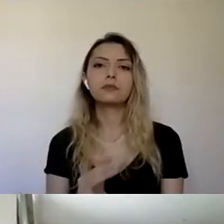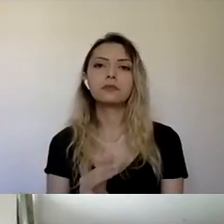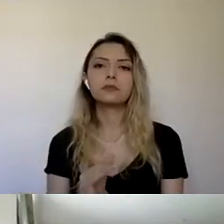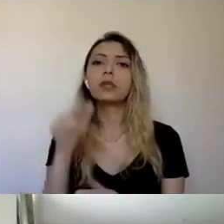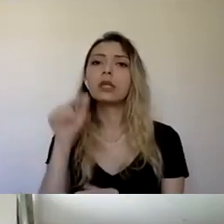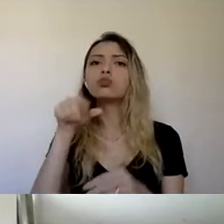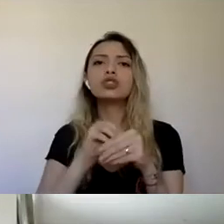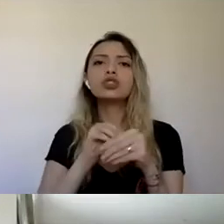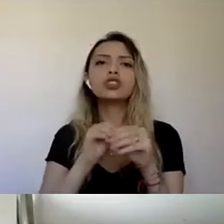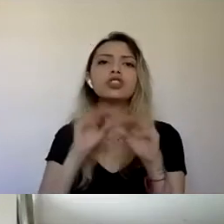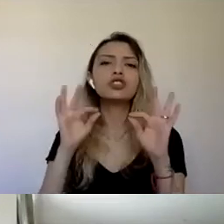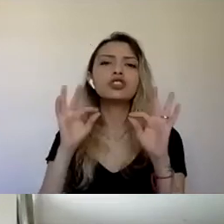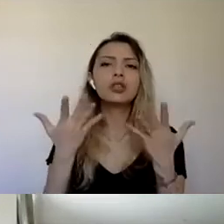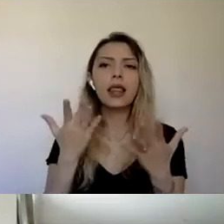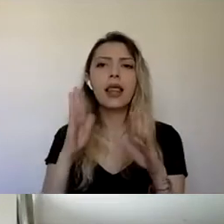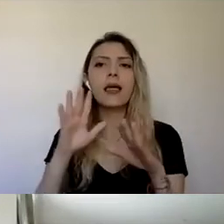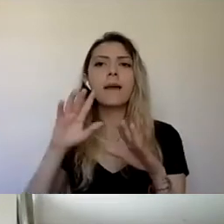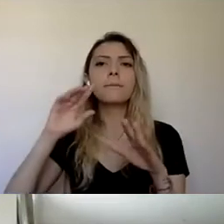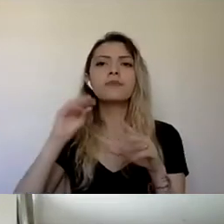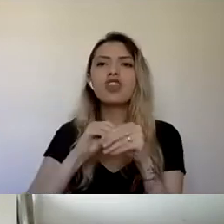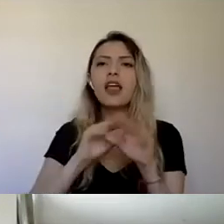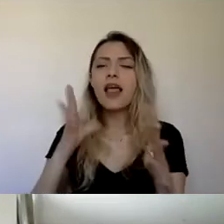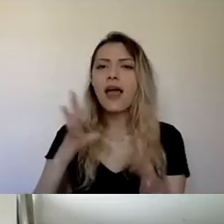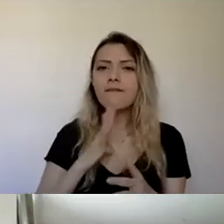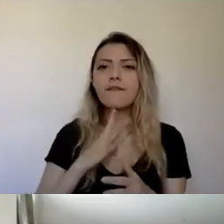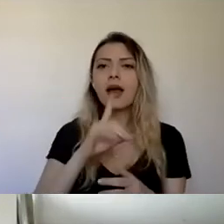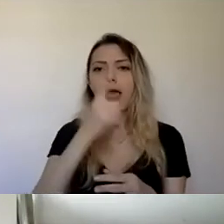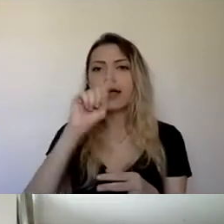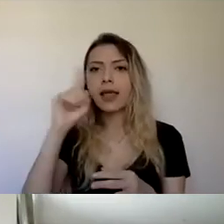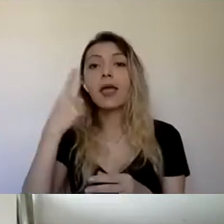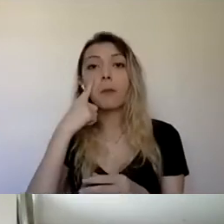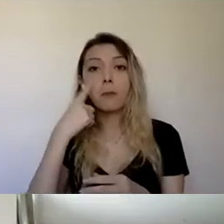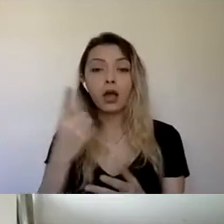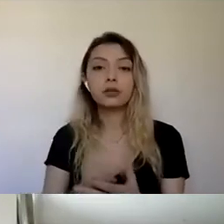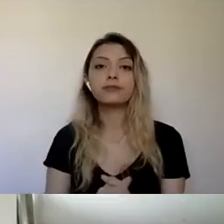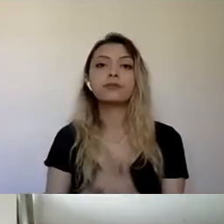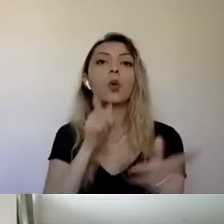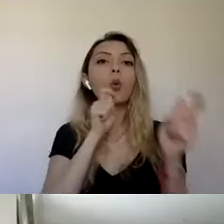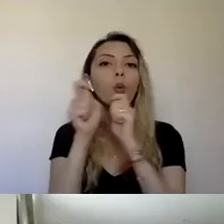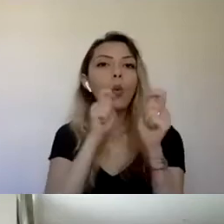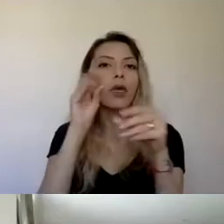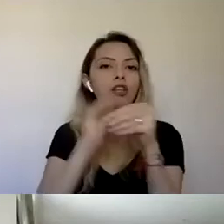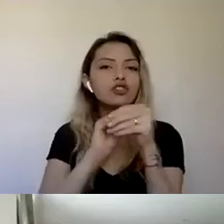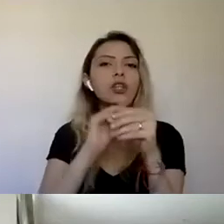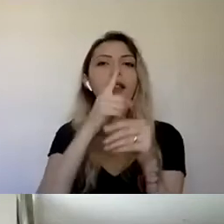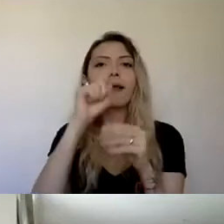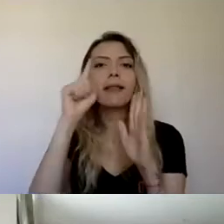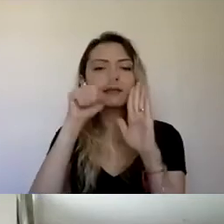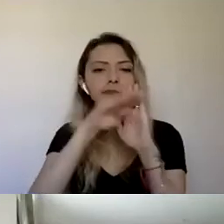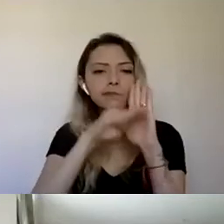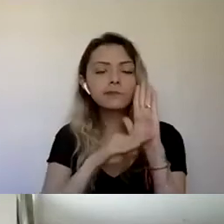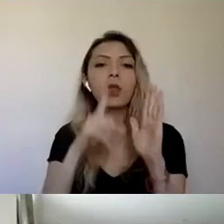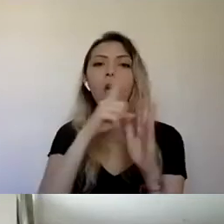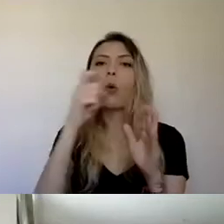var diye teker teker bakarsınız. Sözleşmenin içerisinden bakarsınız 19. madde